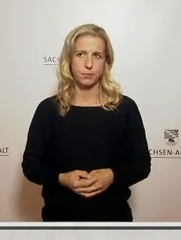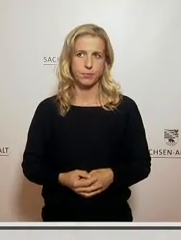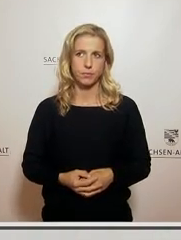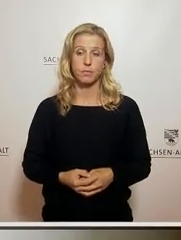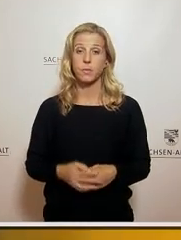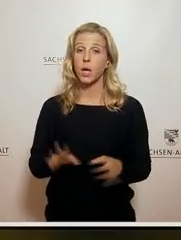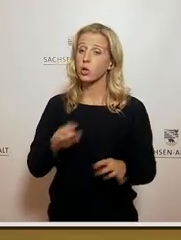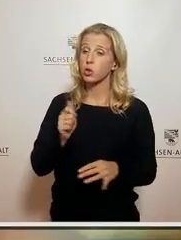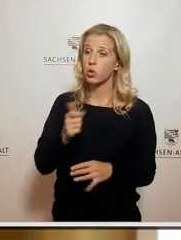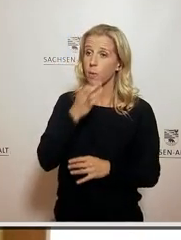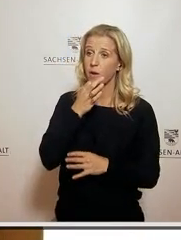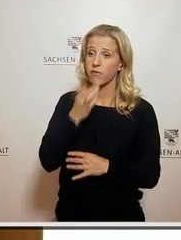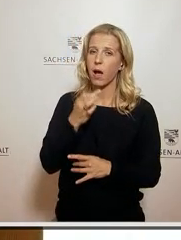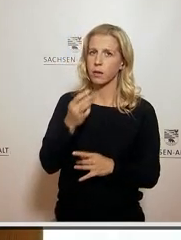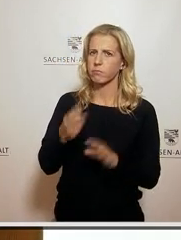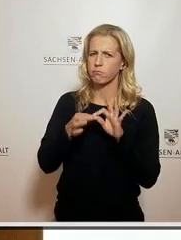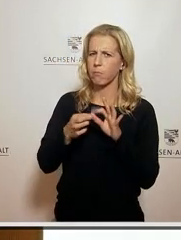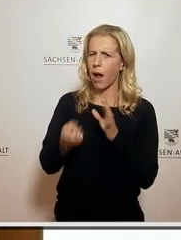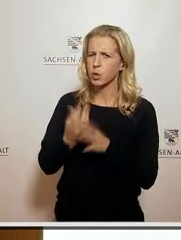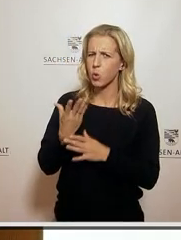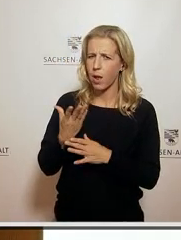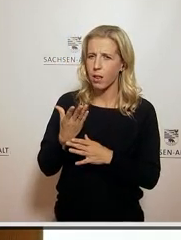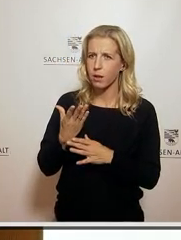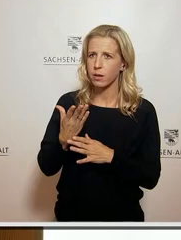Dann noch eine Frage aus aktuellem Anlass.